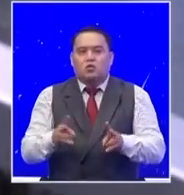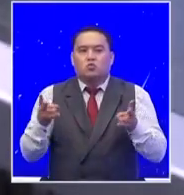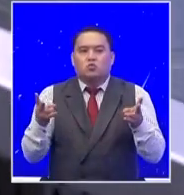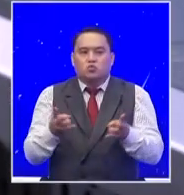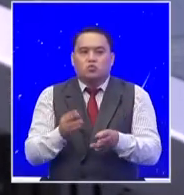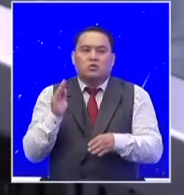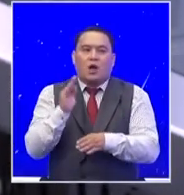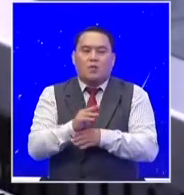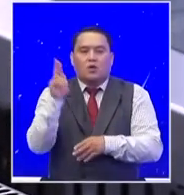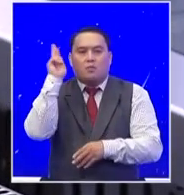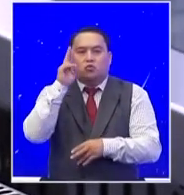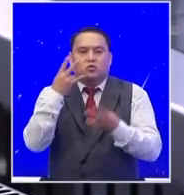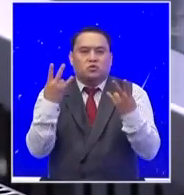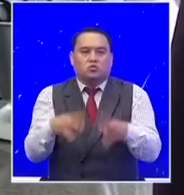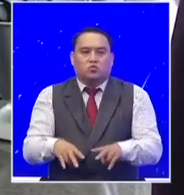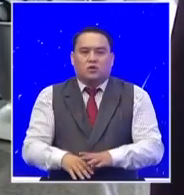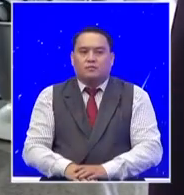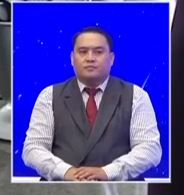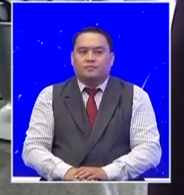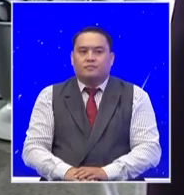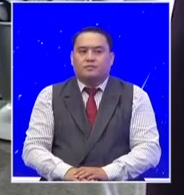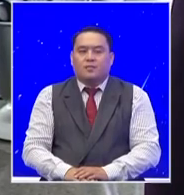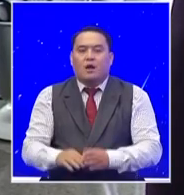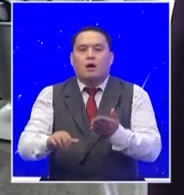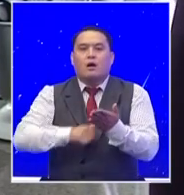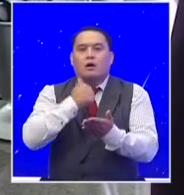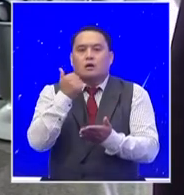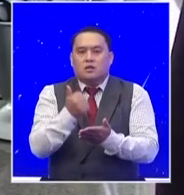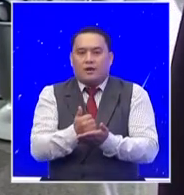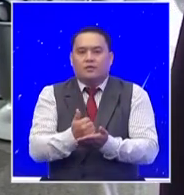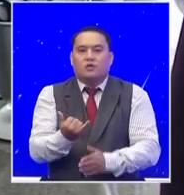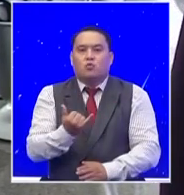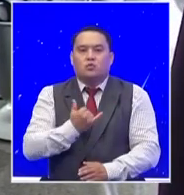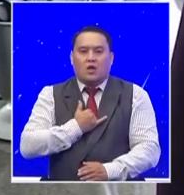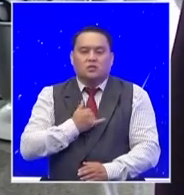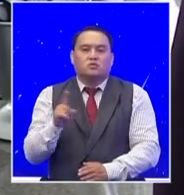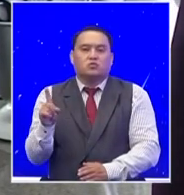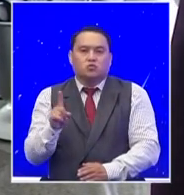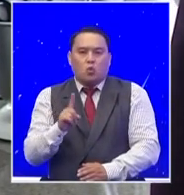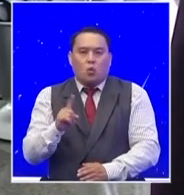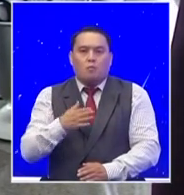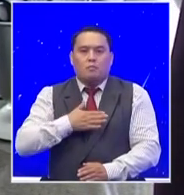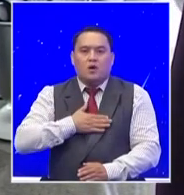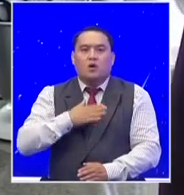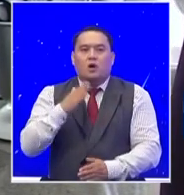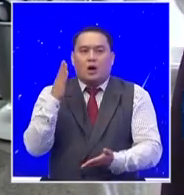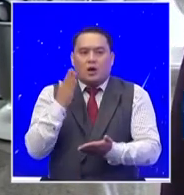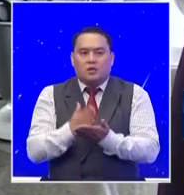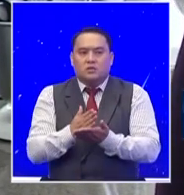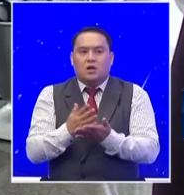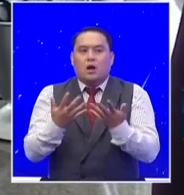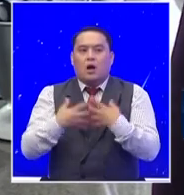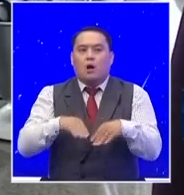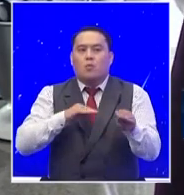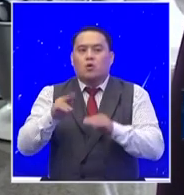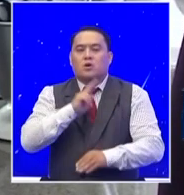придется дополнительно обучать на производстве. Самое главное в этом, что мы имеем то оборудование, на которых